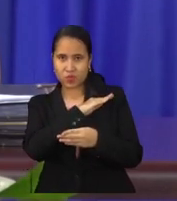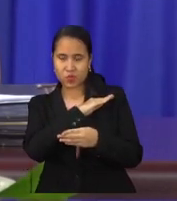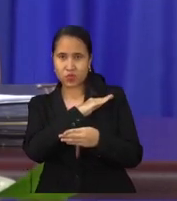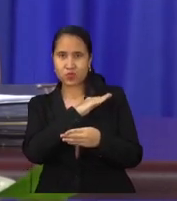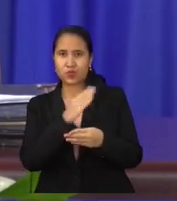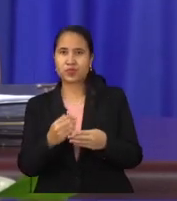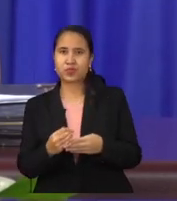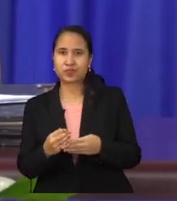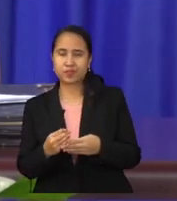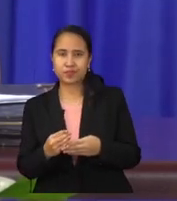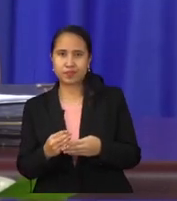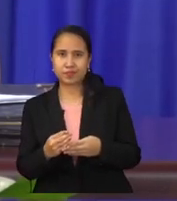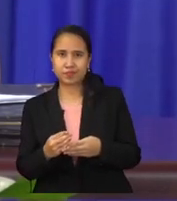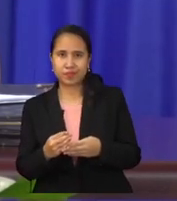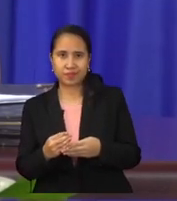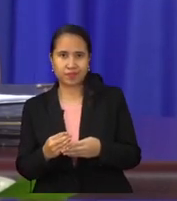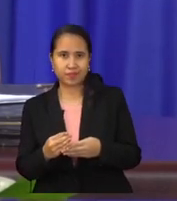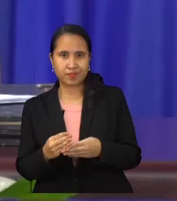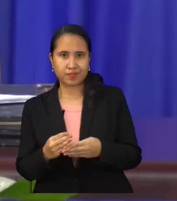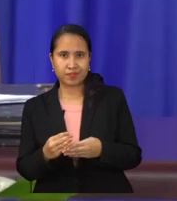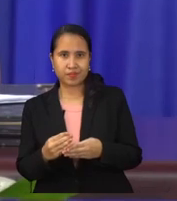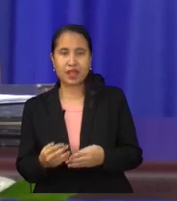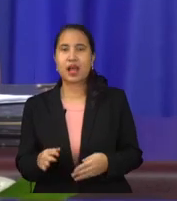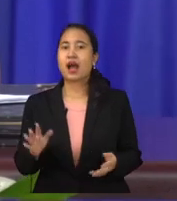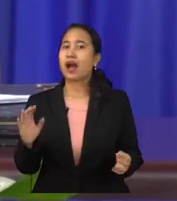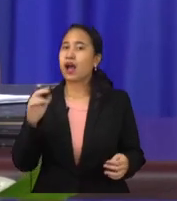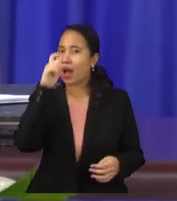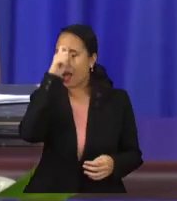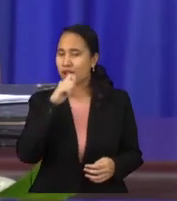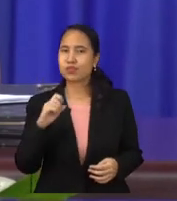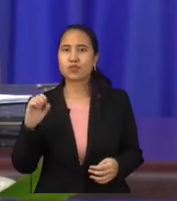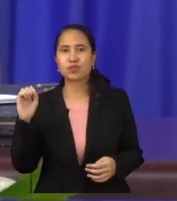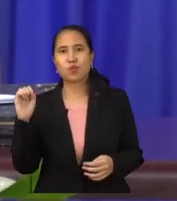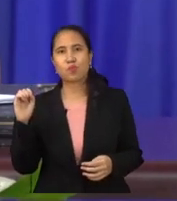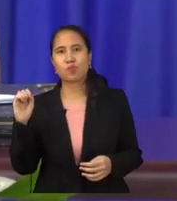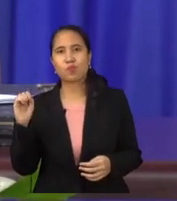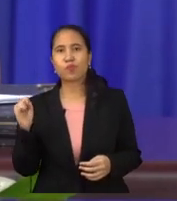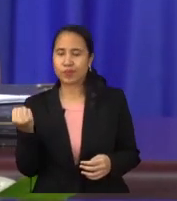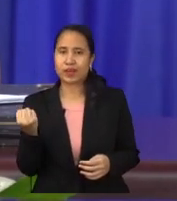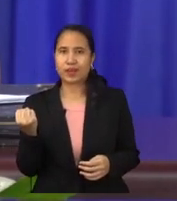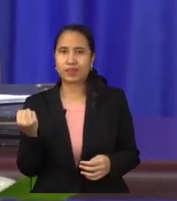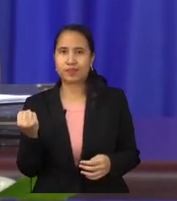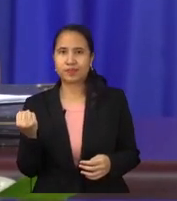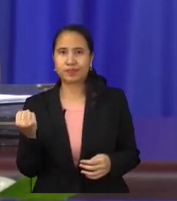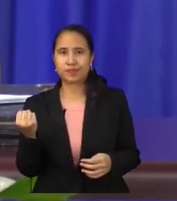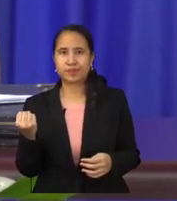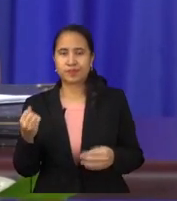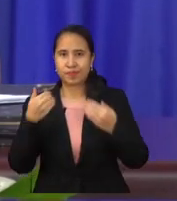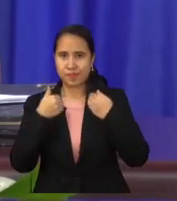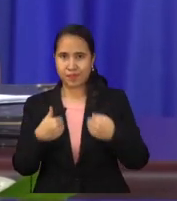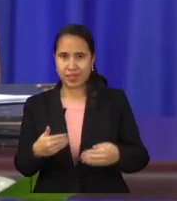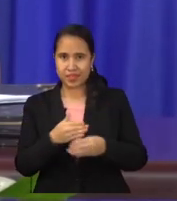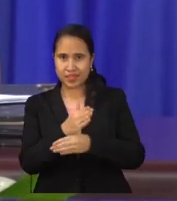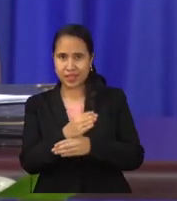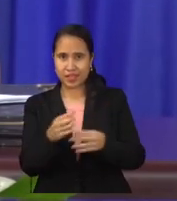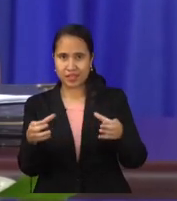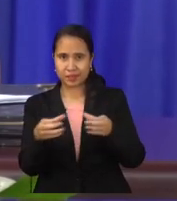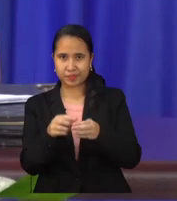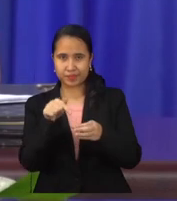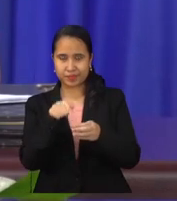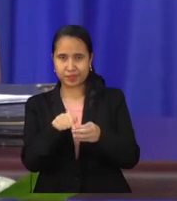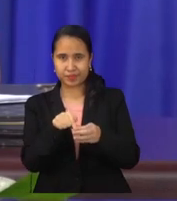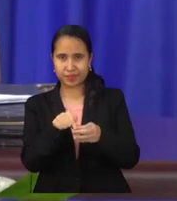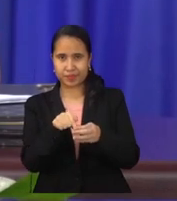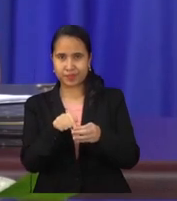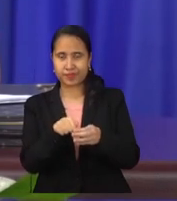full rehabilitation, as may be possible. Het Mensenrechtencomité van het Internationaal Verdrag in